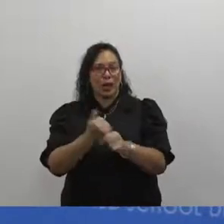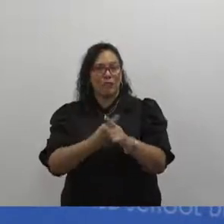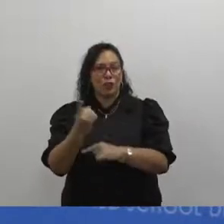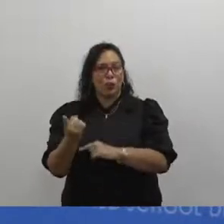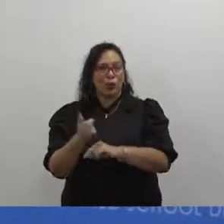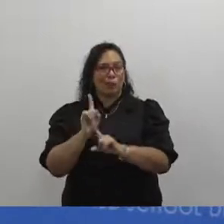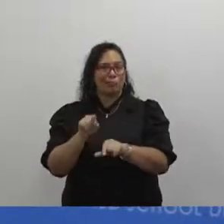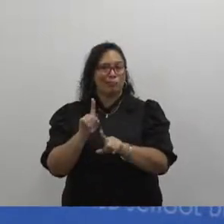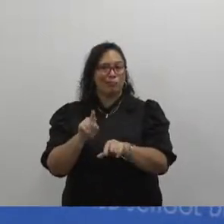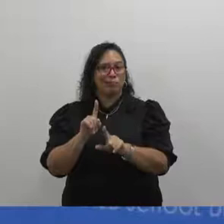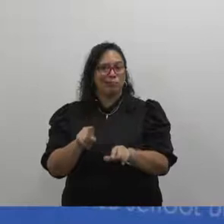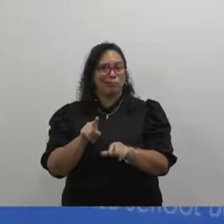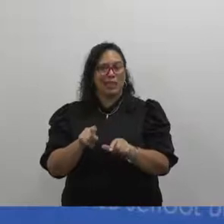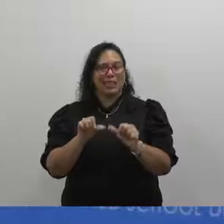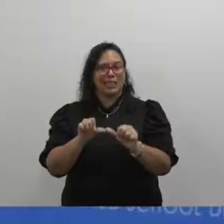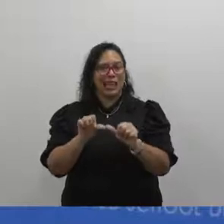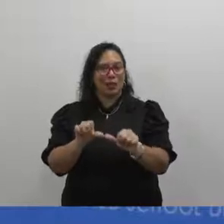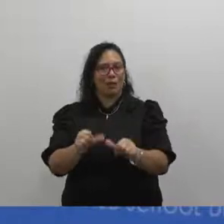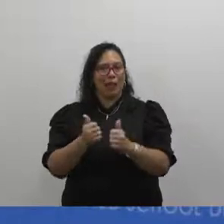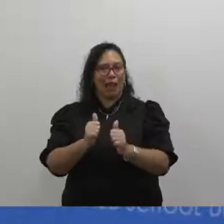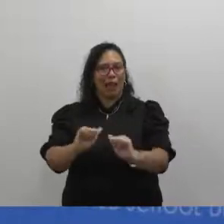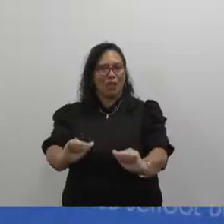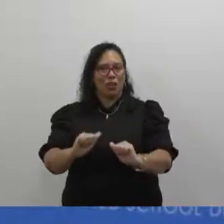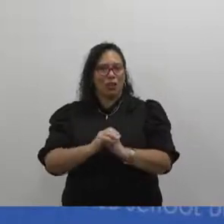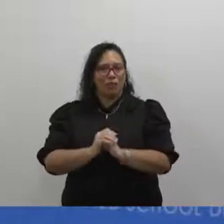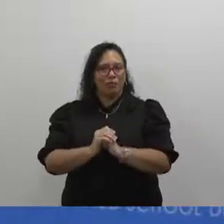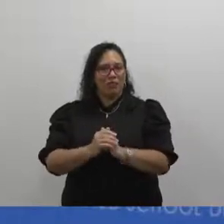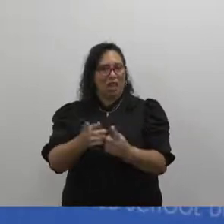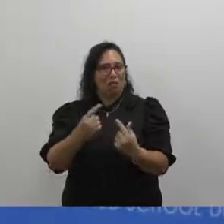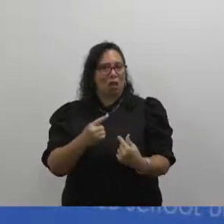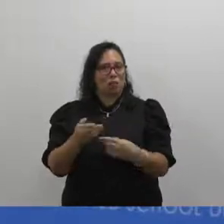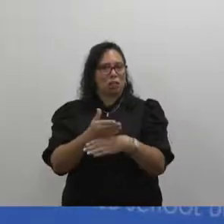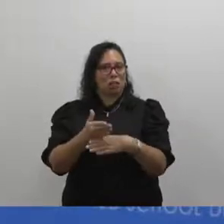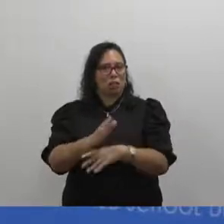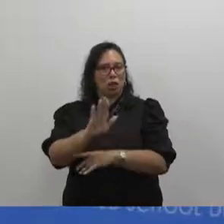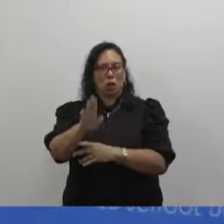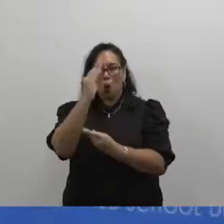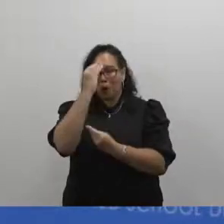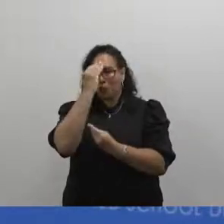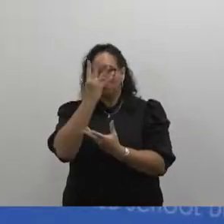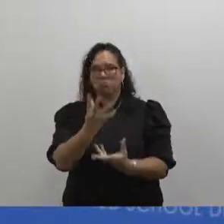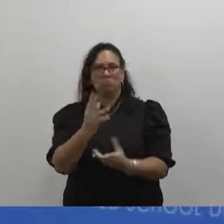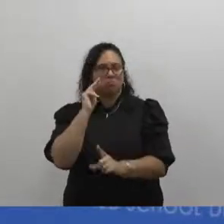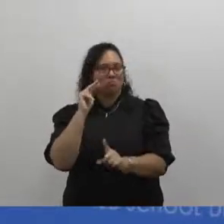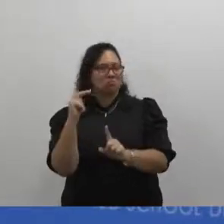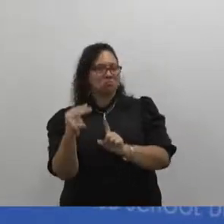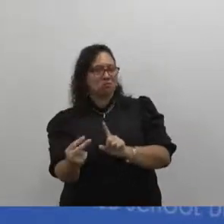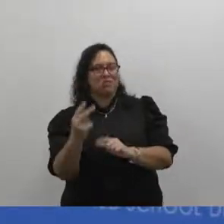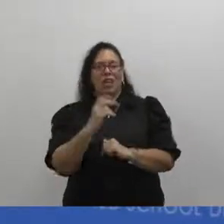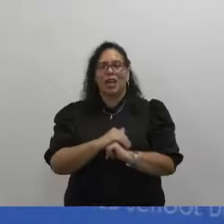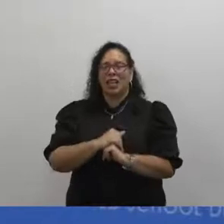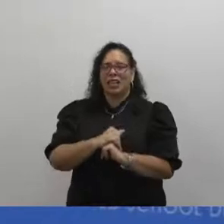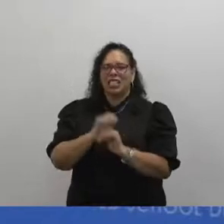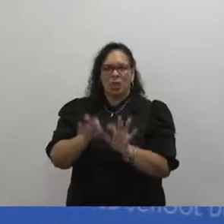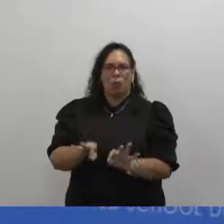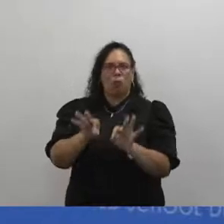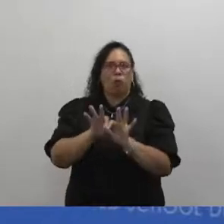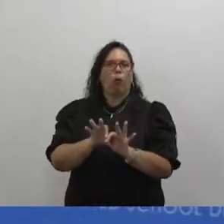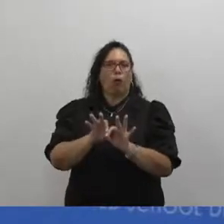đòi miền ca dục chật tục đạ một lưu ca prang prai rộng bò dương xâm rạp bằng cao chế bạp thamay tẹt tô nâng tham